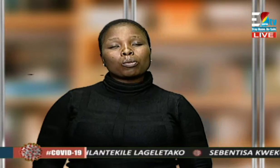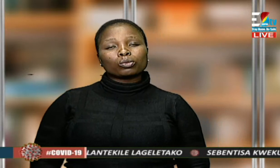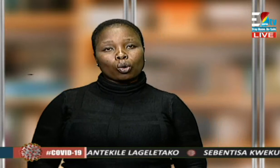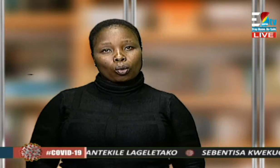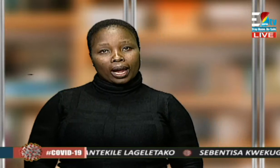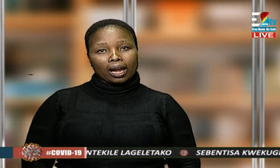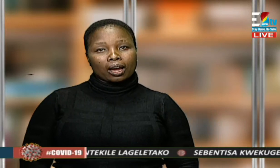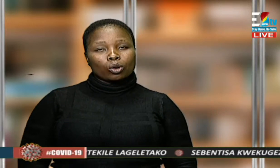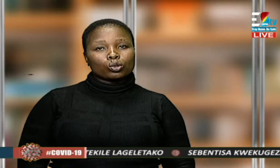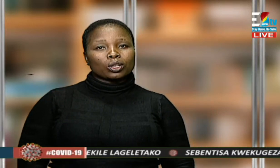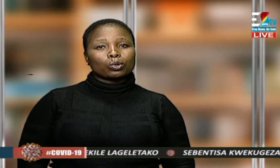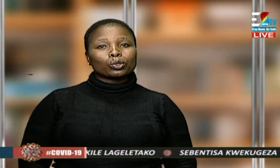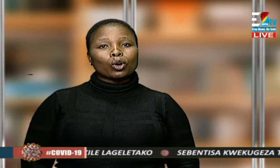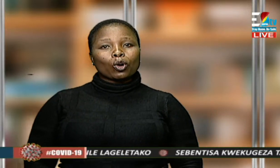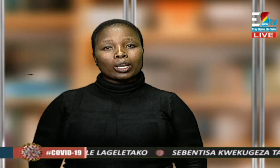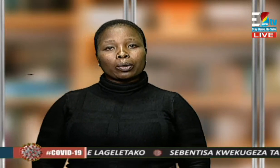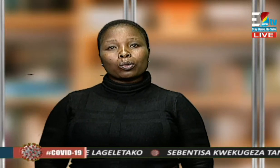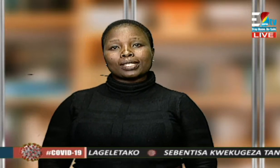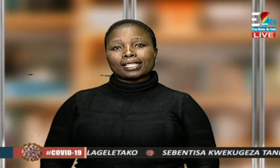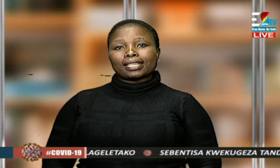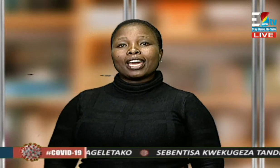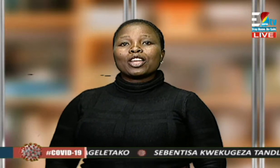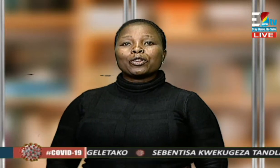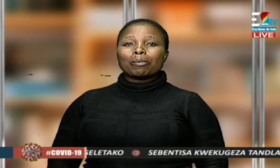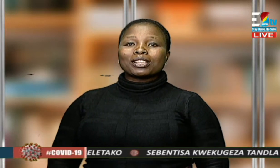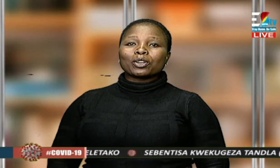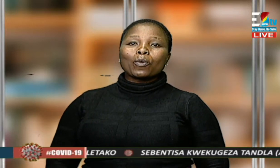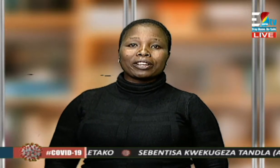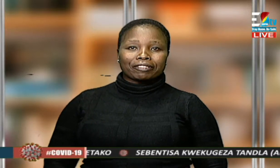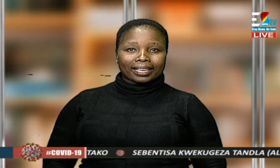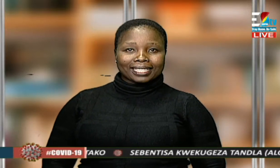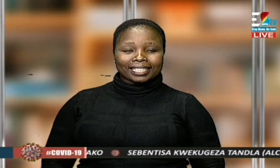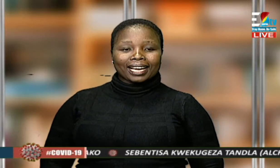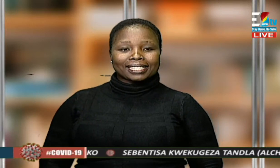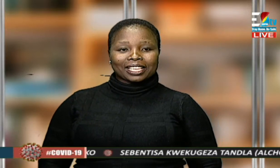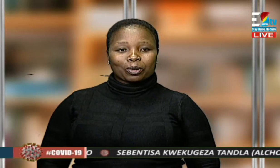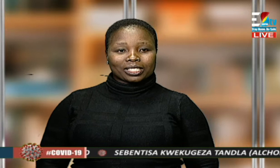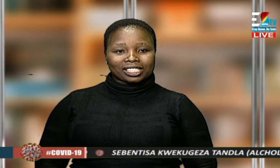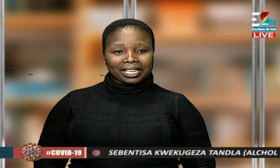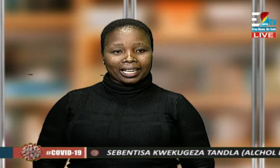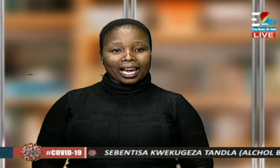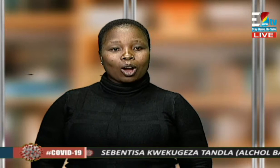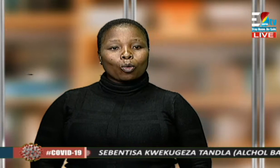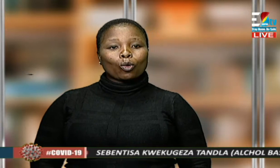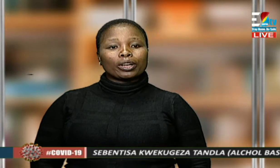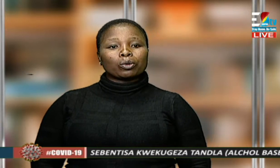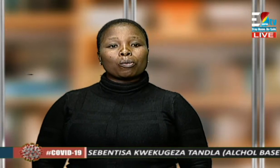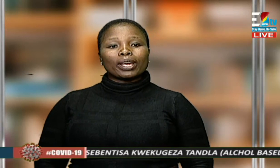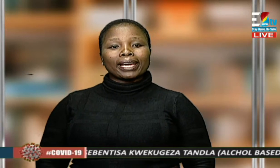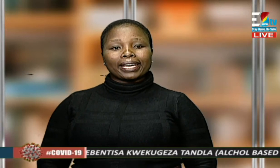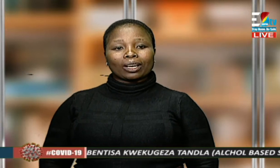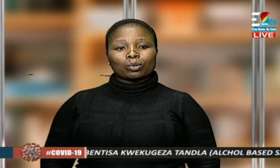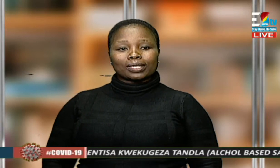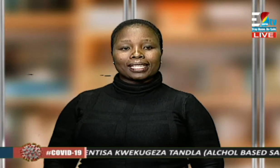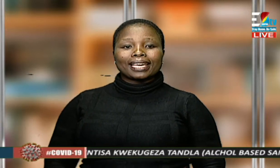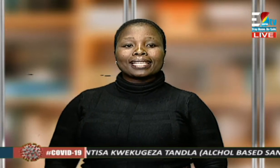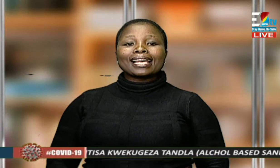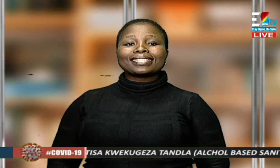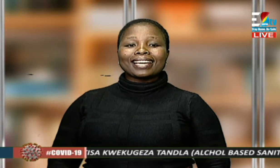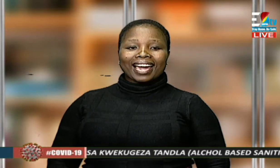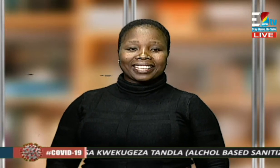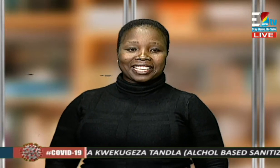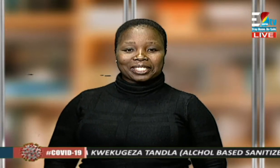ukulungise ngoba kumcoka kuze kuthi utokhona ukuthi noma sewuwedvana sekangasekho thishela ukhone kubuyekeda